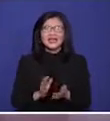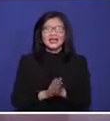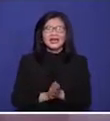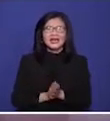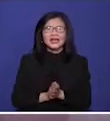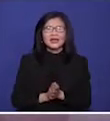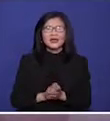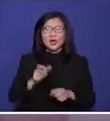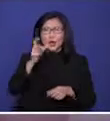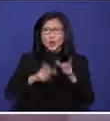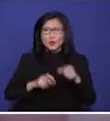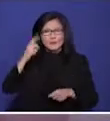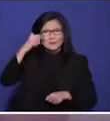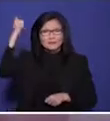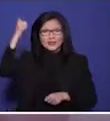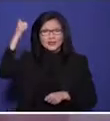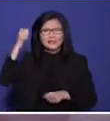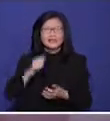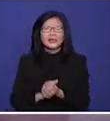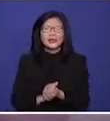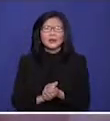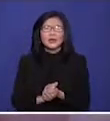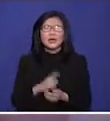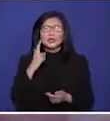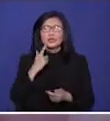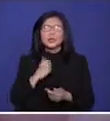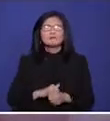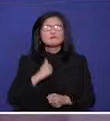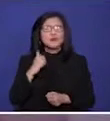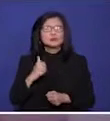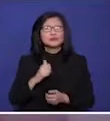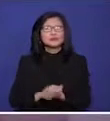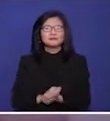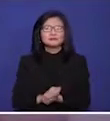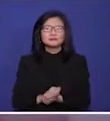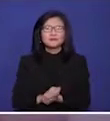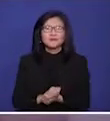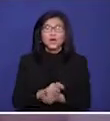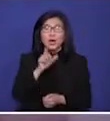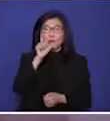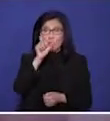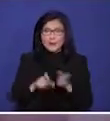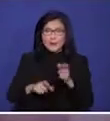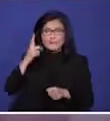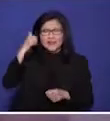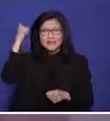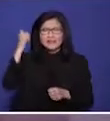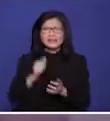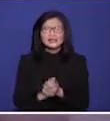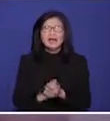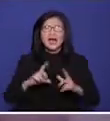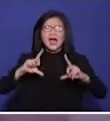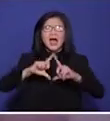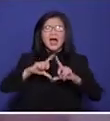adalah panelis luar biasa yang memiliki reputasi kokoh. Para panelis untuk debat malam ini adalah Agus